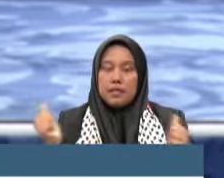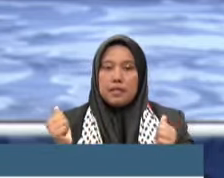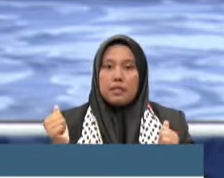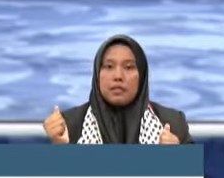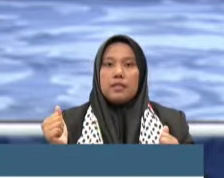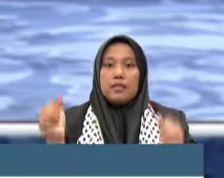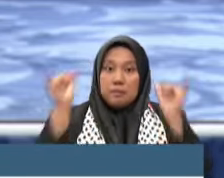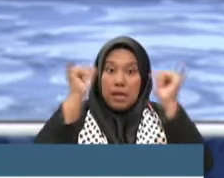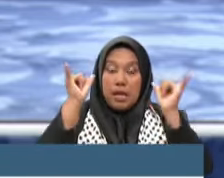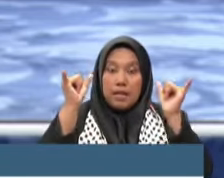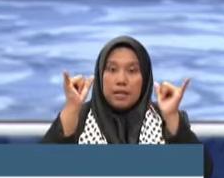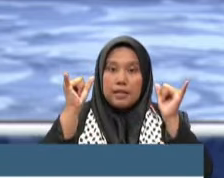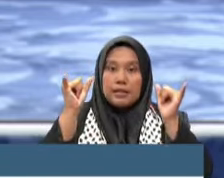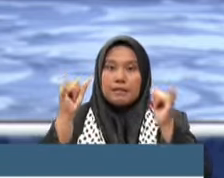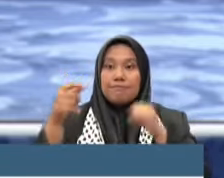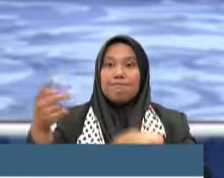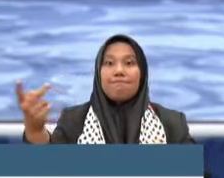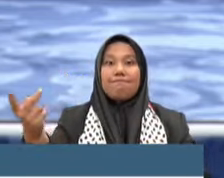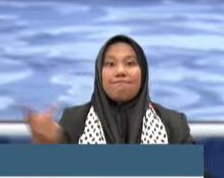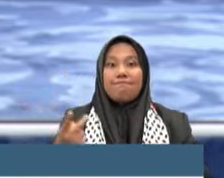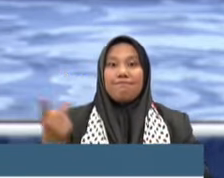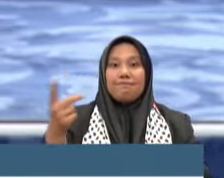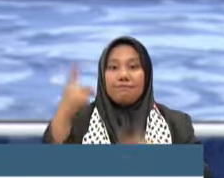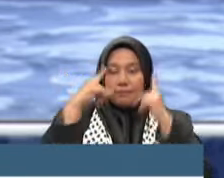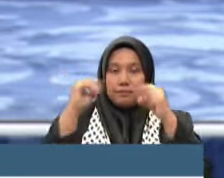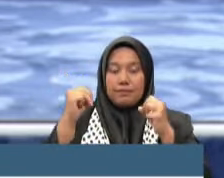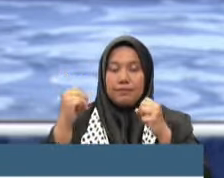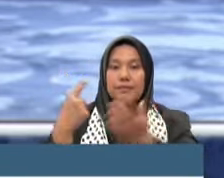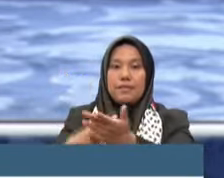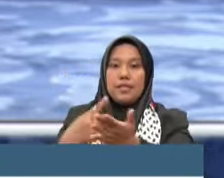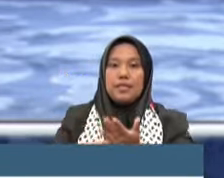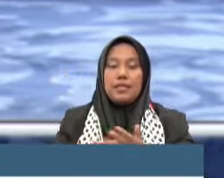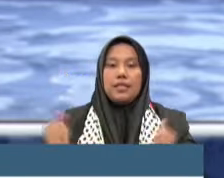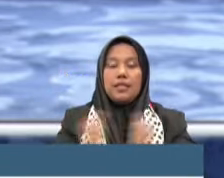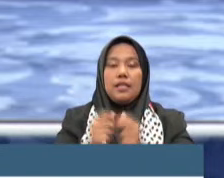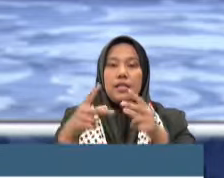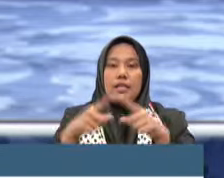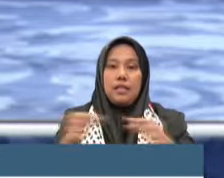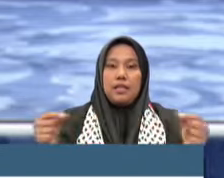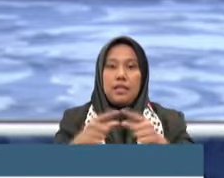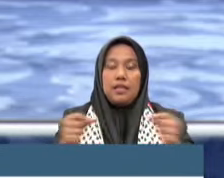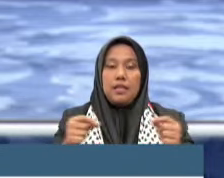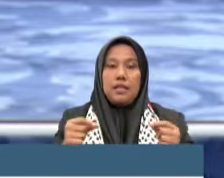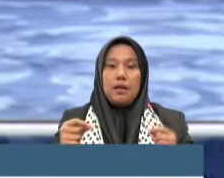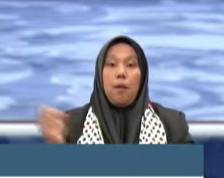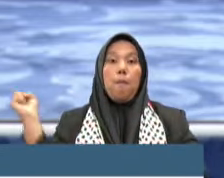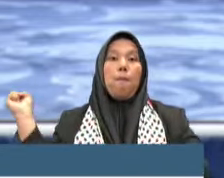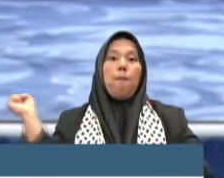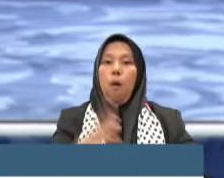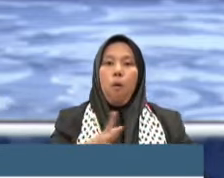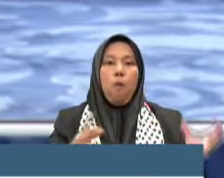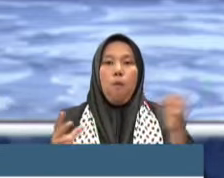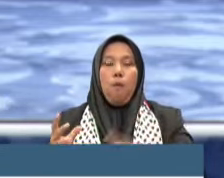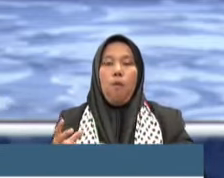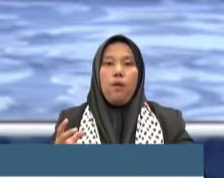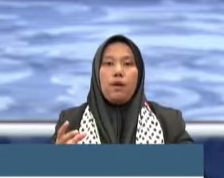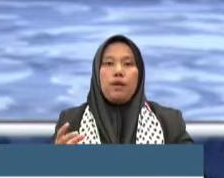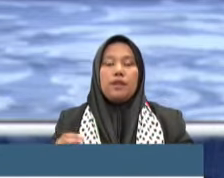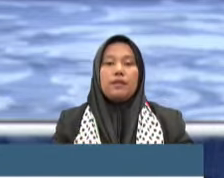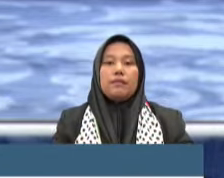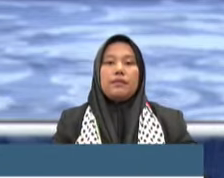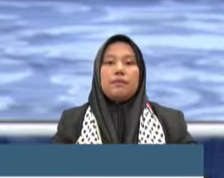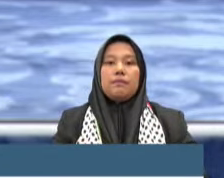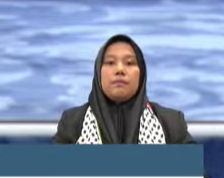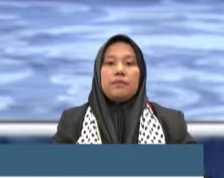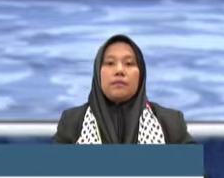dan mengatakan bom yang dilempar di Gaza itu lebih parah